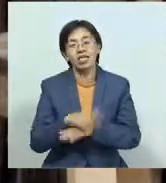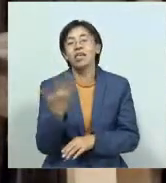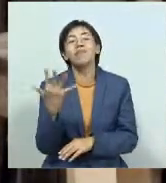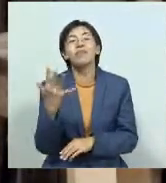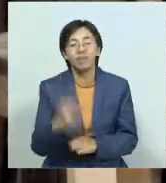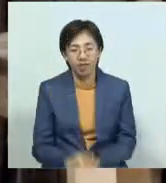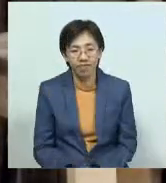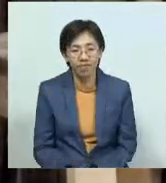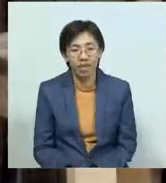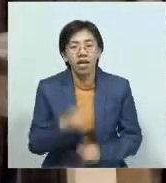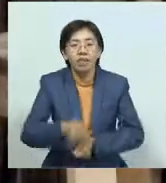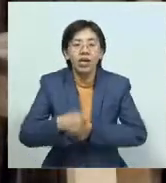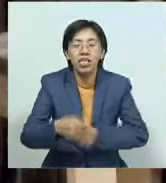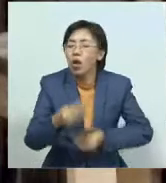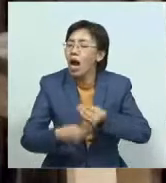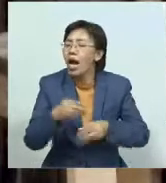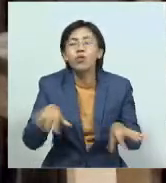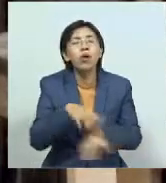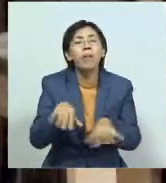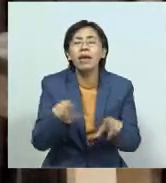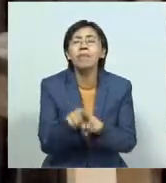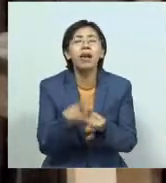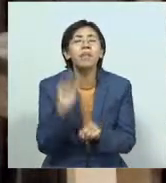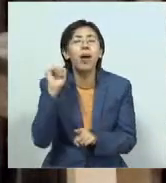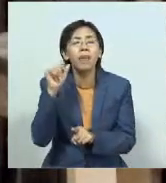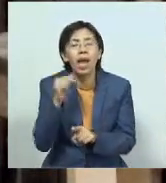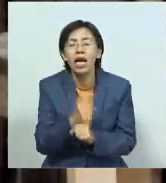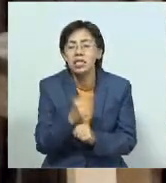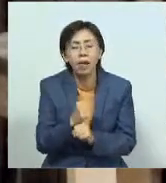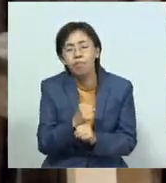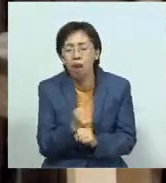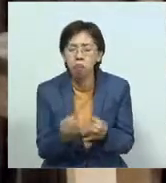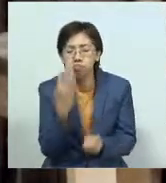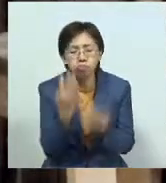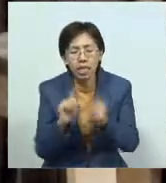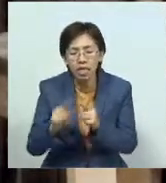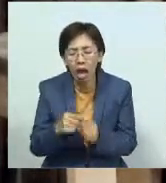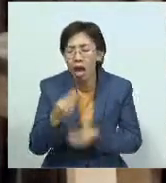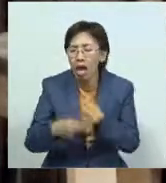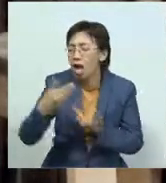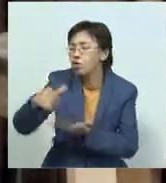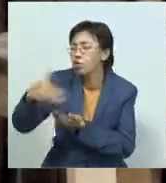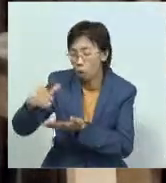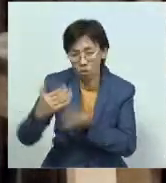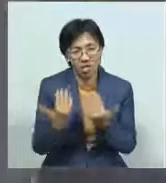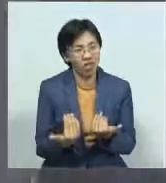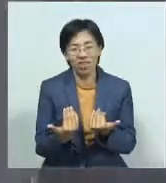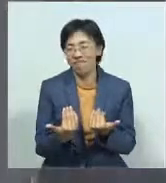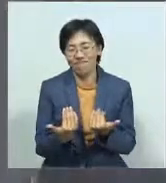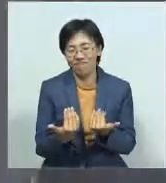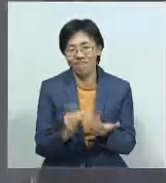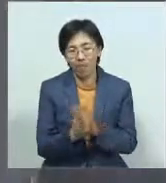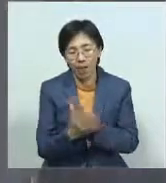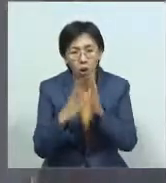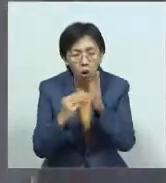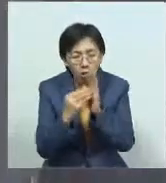ก็คือเป็นเกษตรกรเหมือนกับรุ่นพ่อรุ่นแม่นะคะก็คือทำแล้วก็ขายผ่านพ่อค้าคนกลางแต่ปัจจุบันเนี้ยค่ะพอเราไปอบ